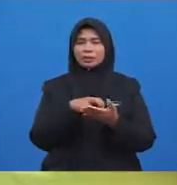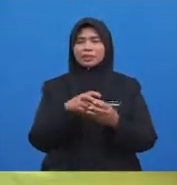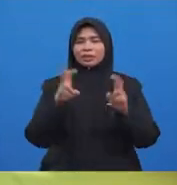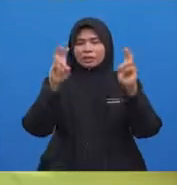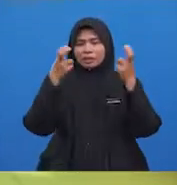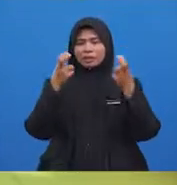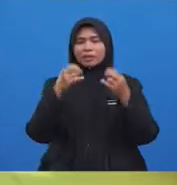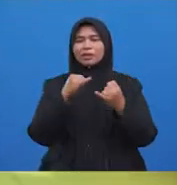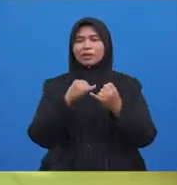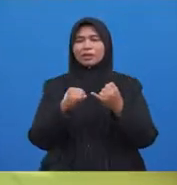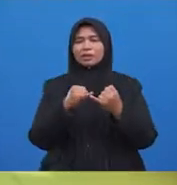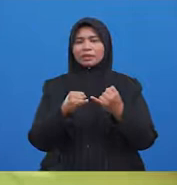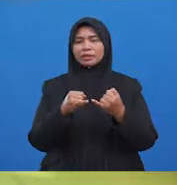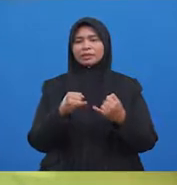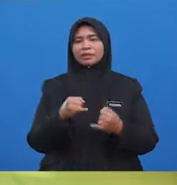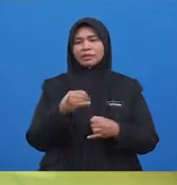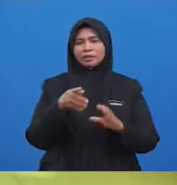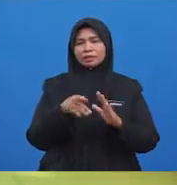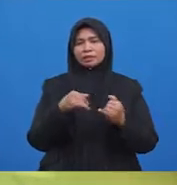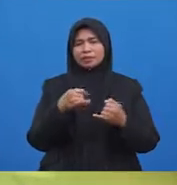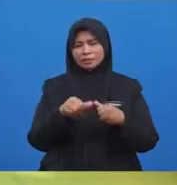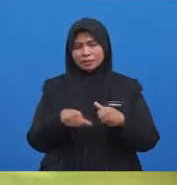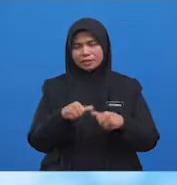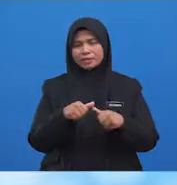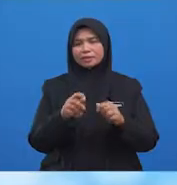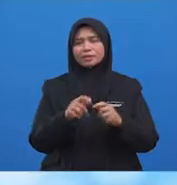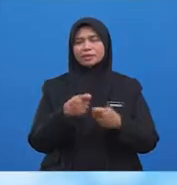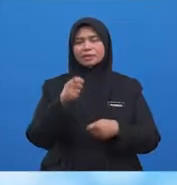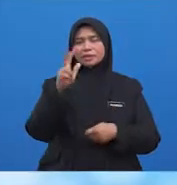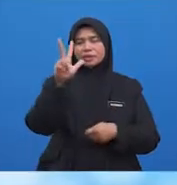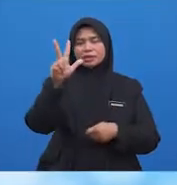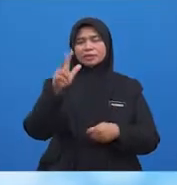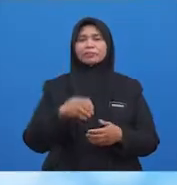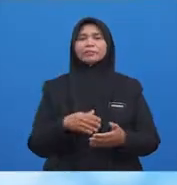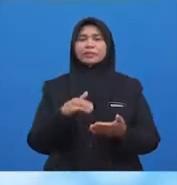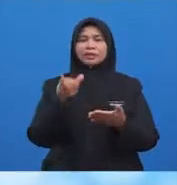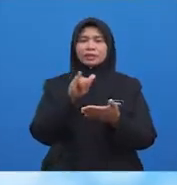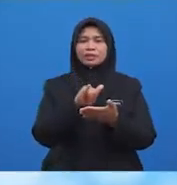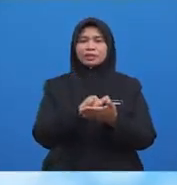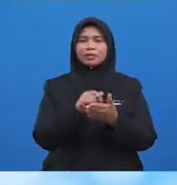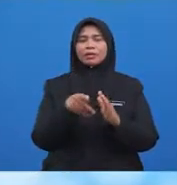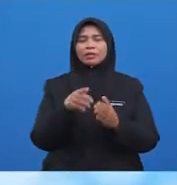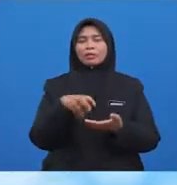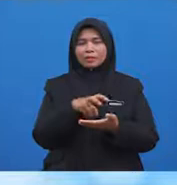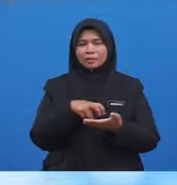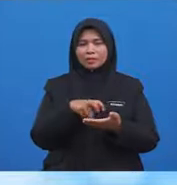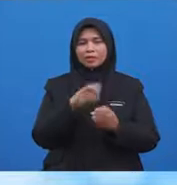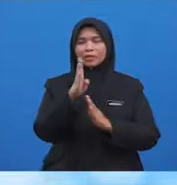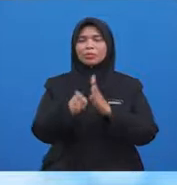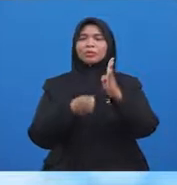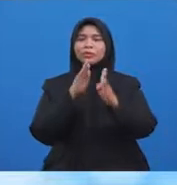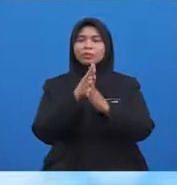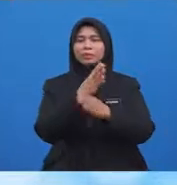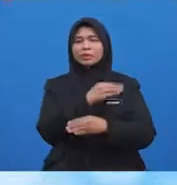4 Tema dalam matapelajaran size dikatakan tiga yaitu penerokaan bumi dan